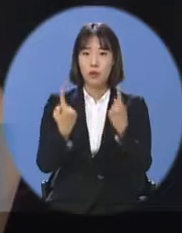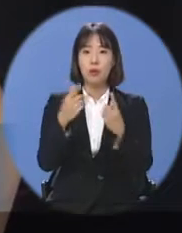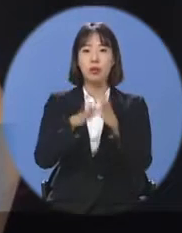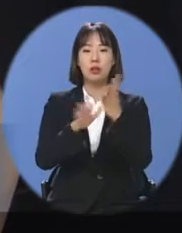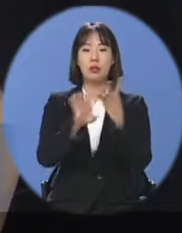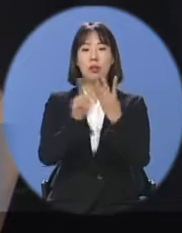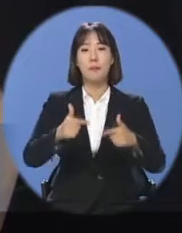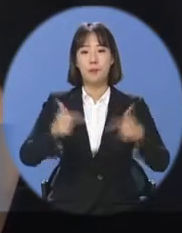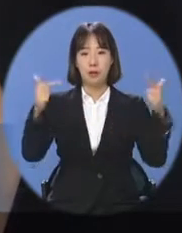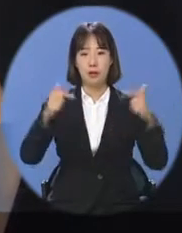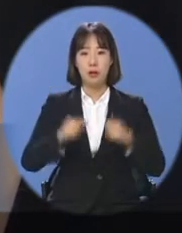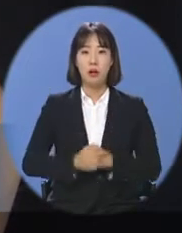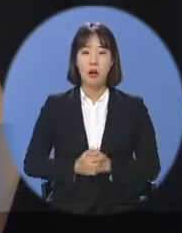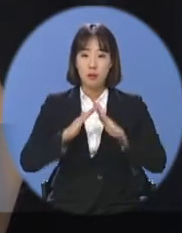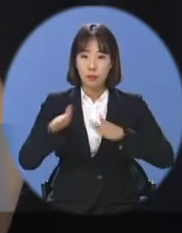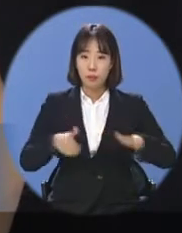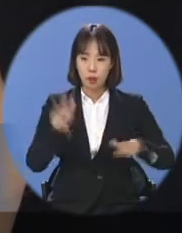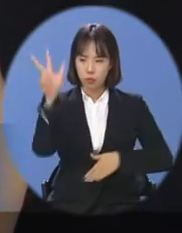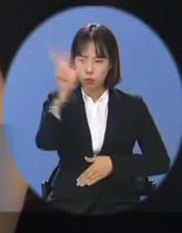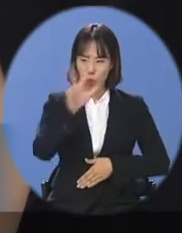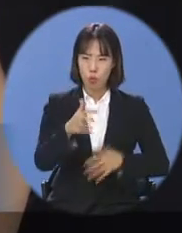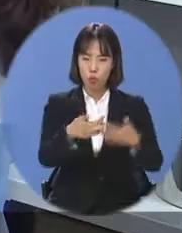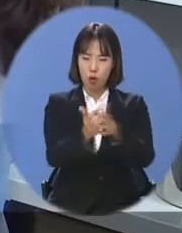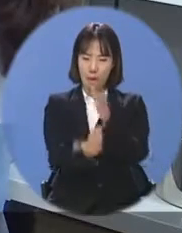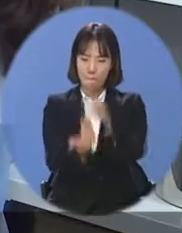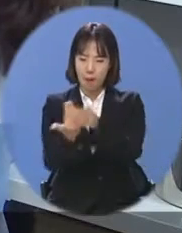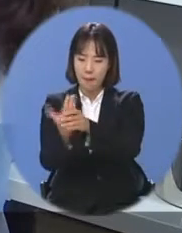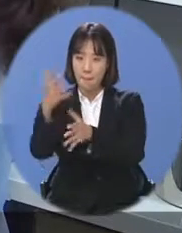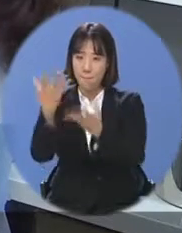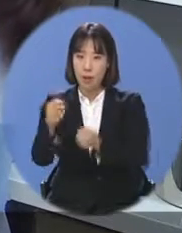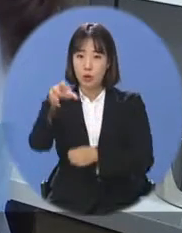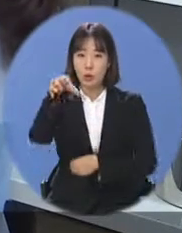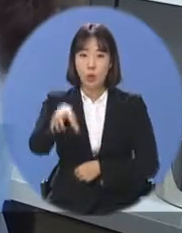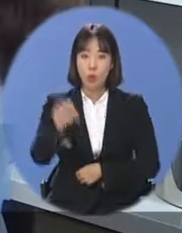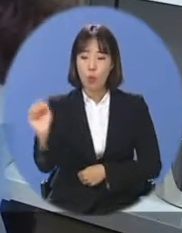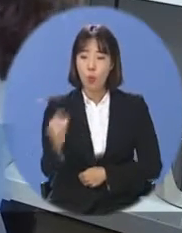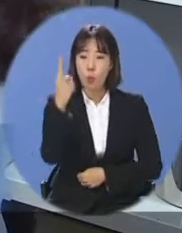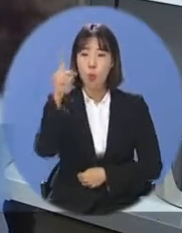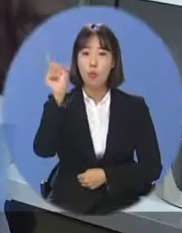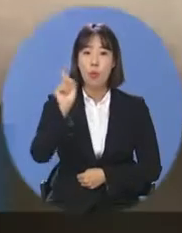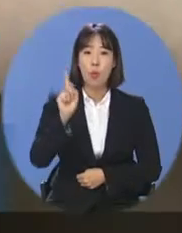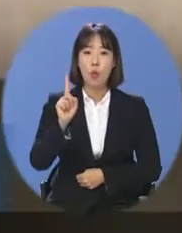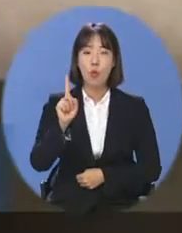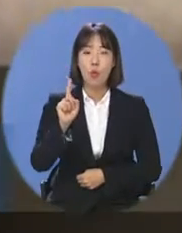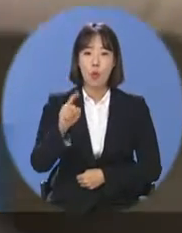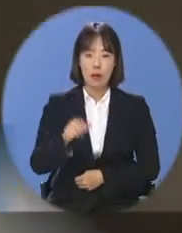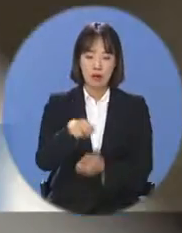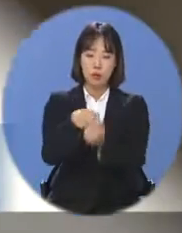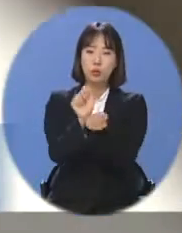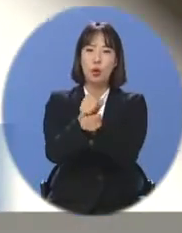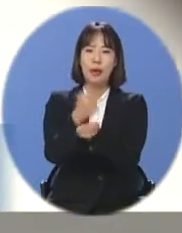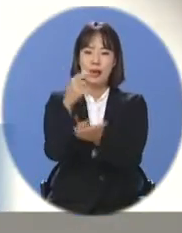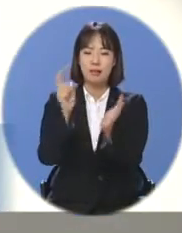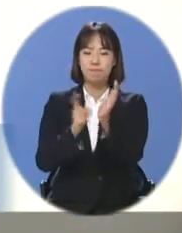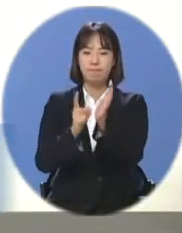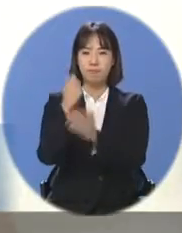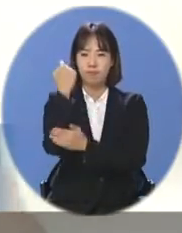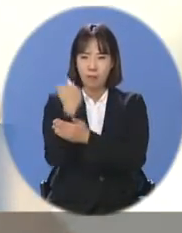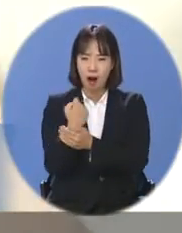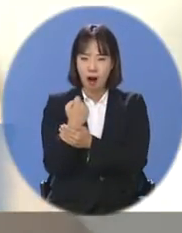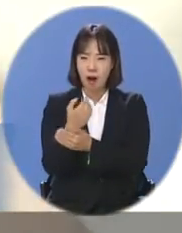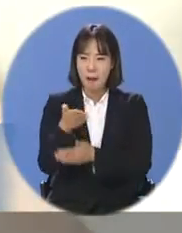늘어났다고 밝혔습니다. 전라남도는 전국적으로 집단 발병한 A형 간염의 주요 원인이 생활 하수 등의 오염이 된